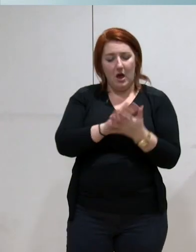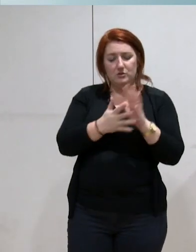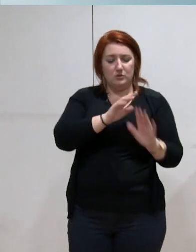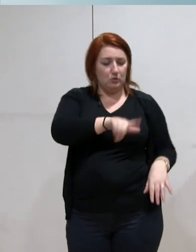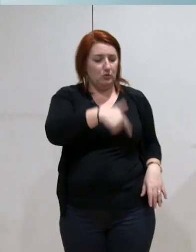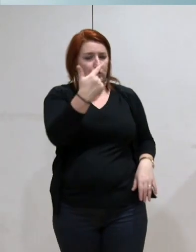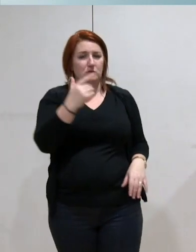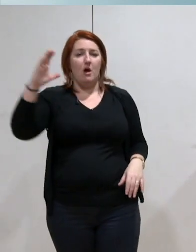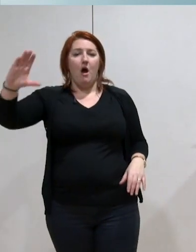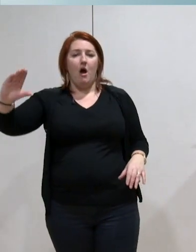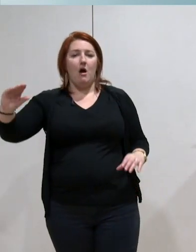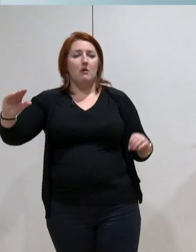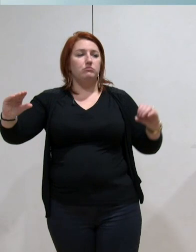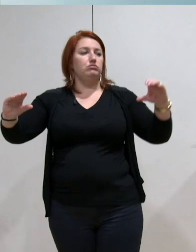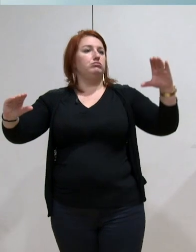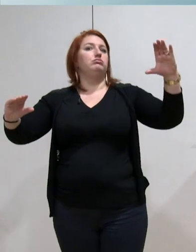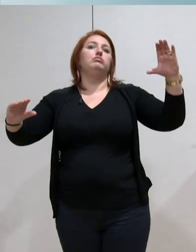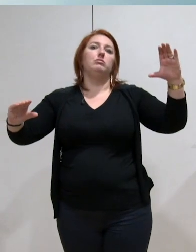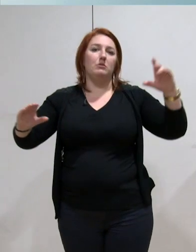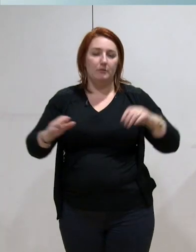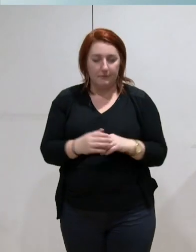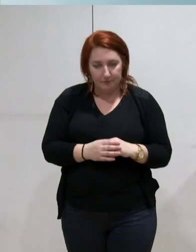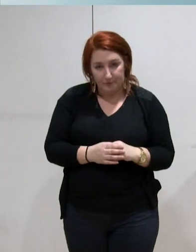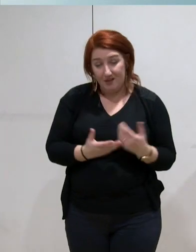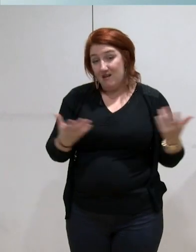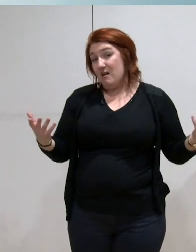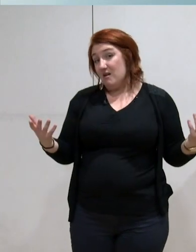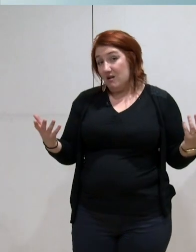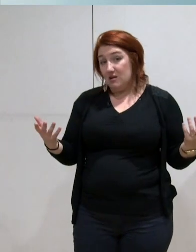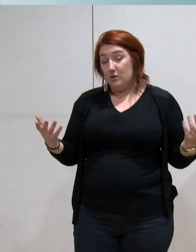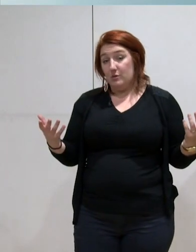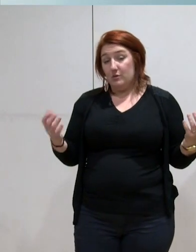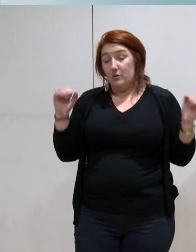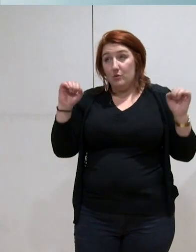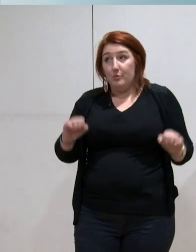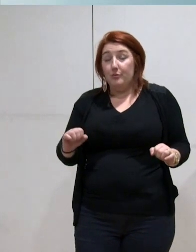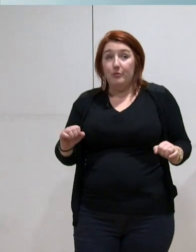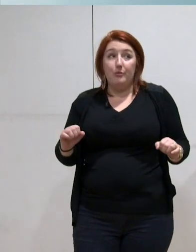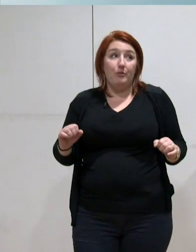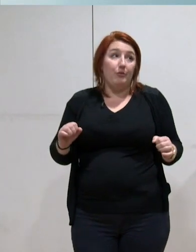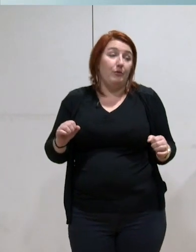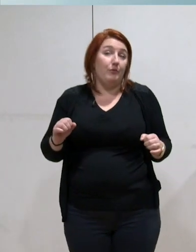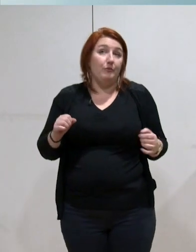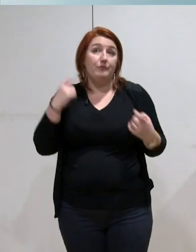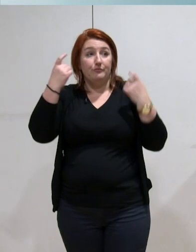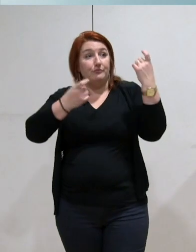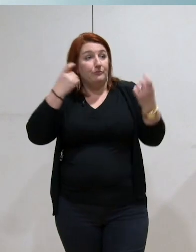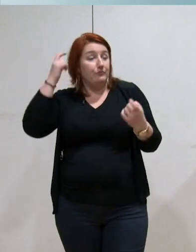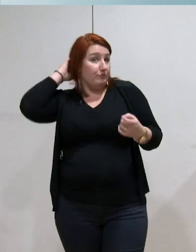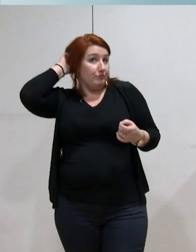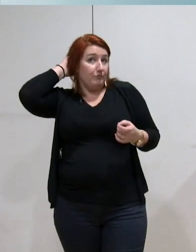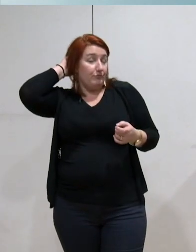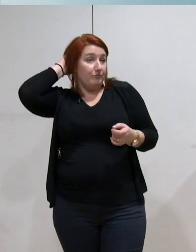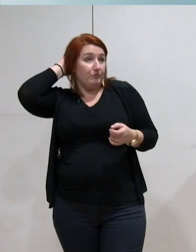subventions augmenté alors on pourrait se dire effectivement que euh c'est un